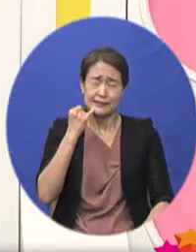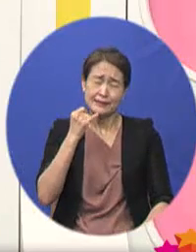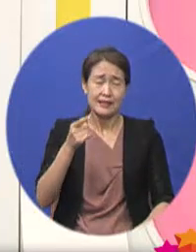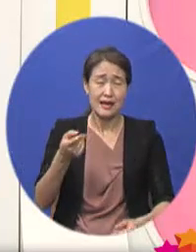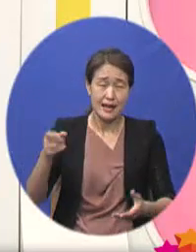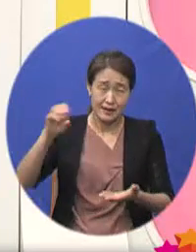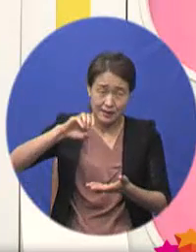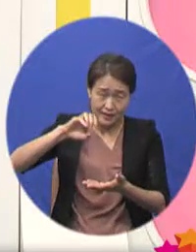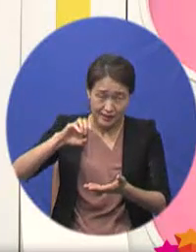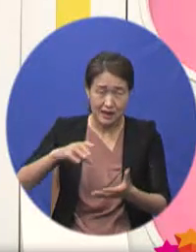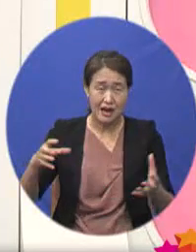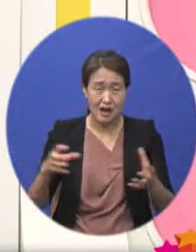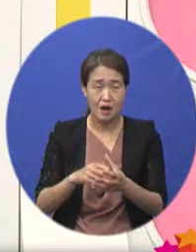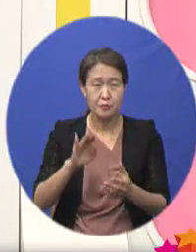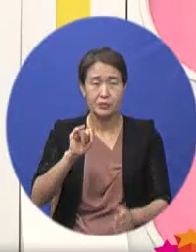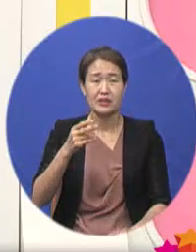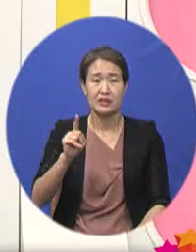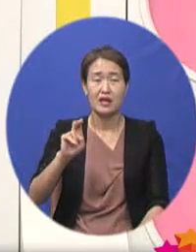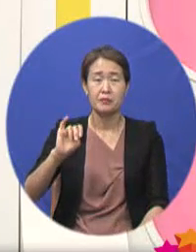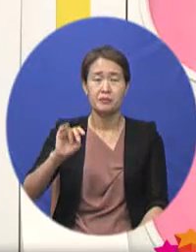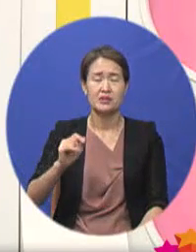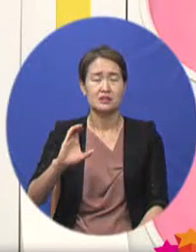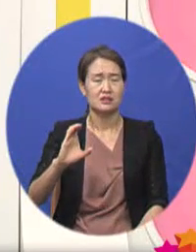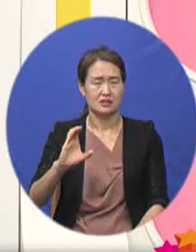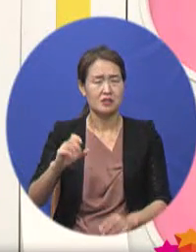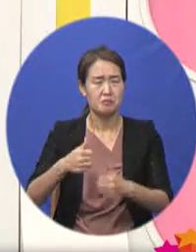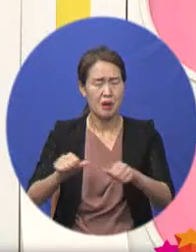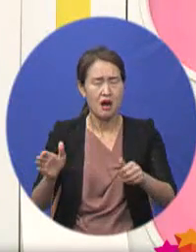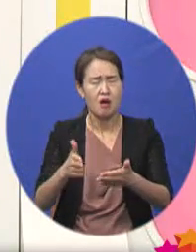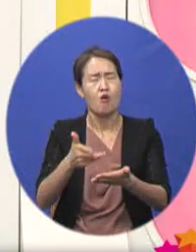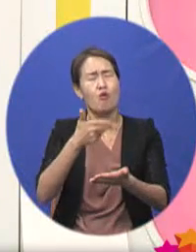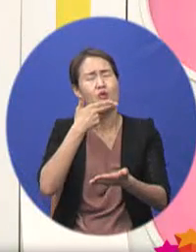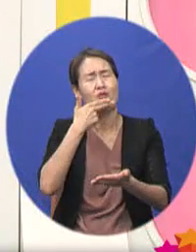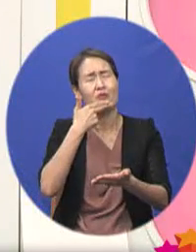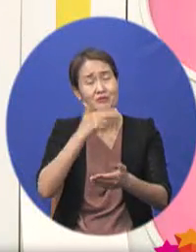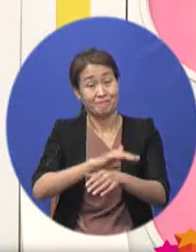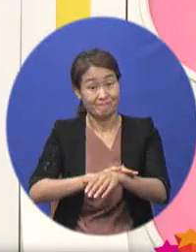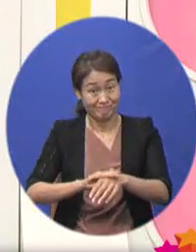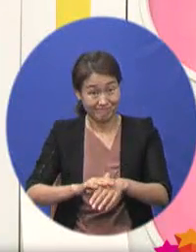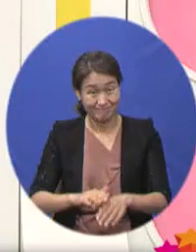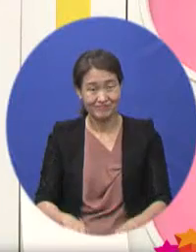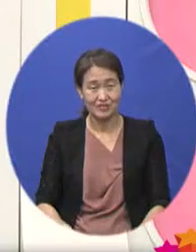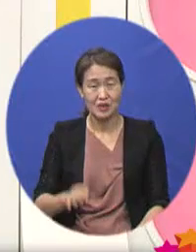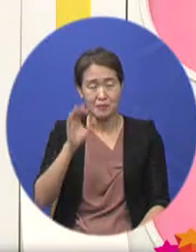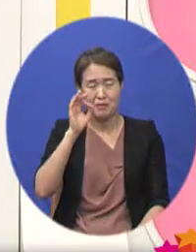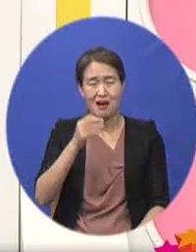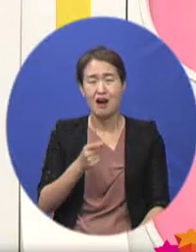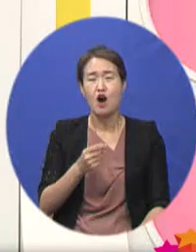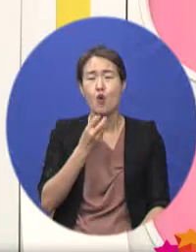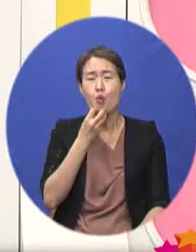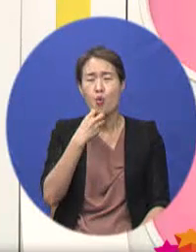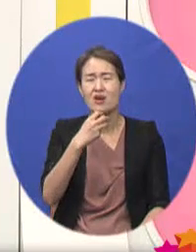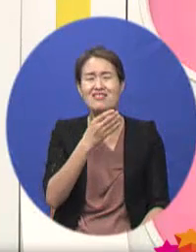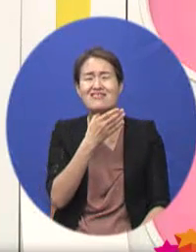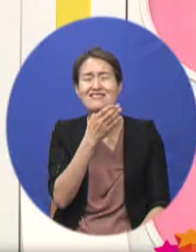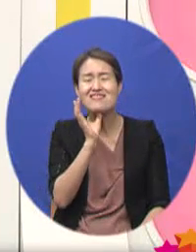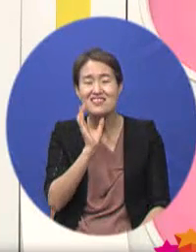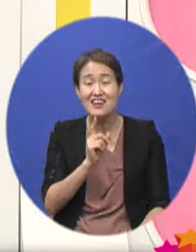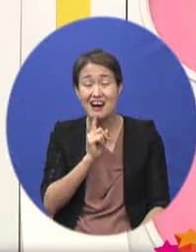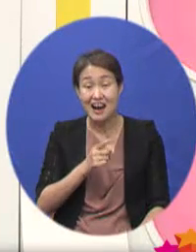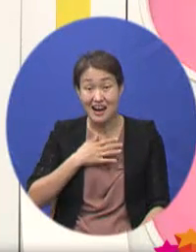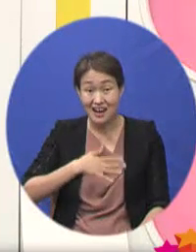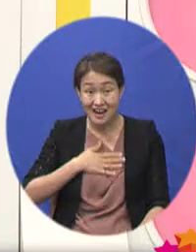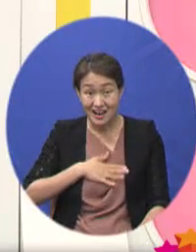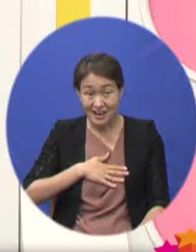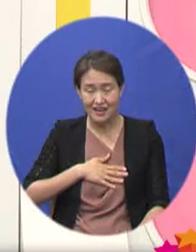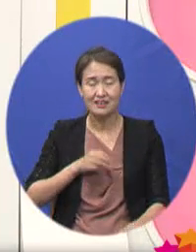곁들이면은 비타민C가 파괴되는 것을 막아준다고 하죠. 늙은 오이 하면 다 아실 것 같습니다. 예. 늙은 오이라고도 불리는